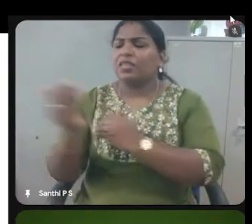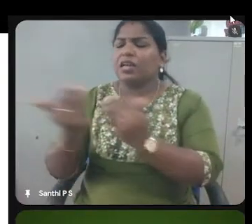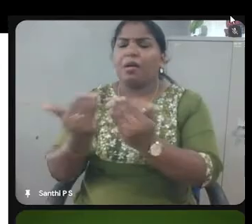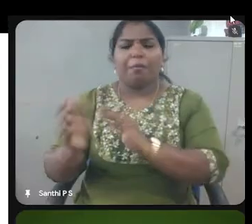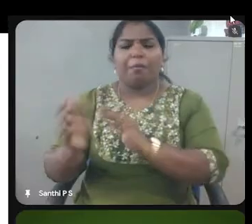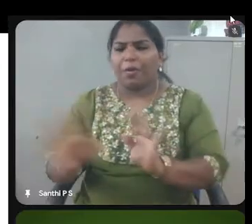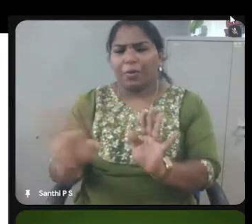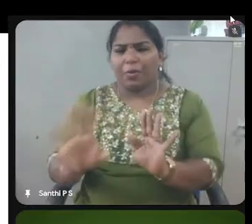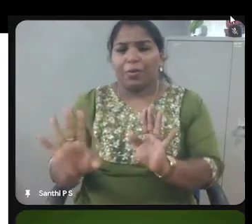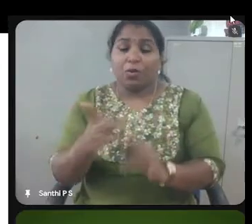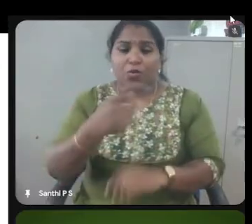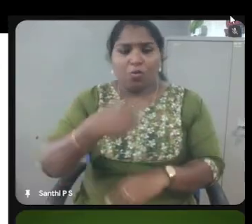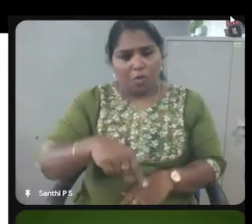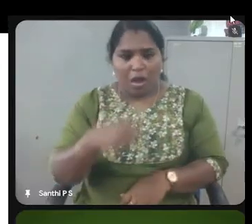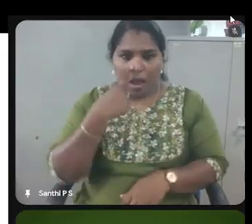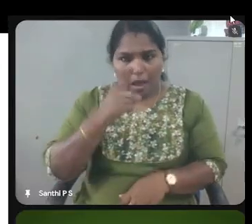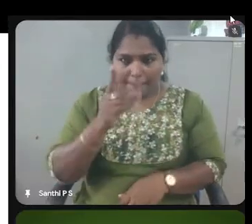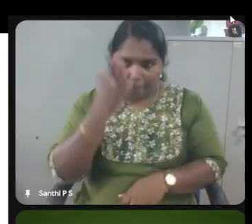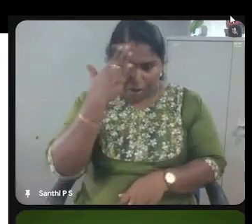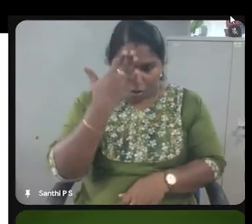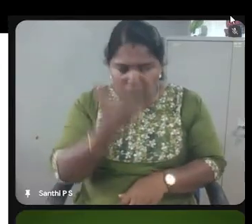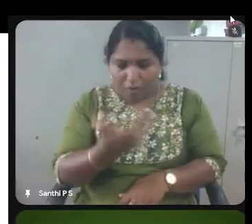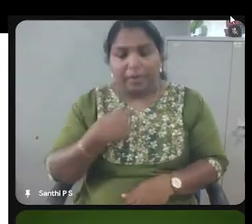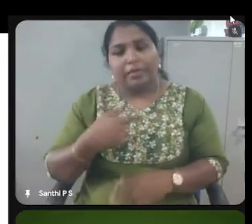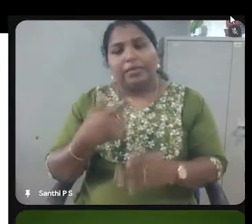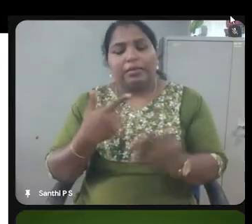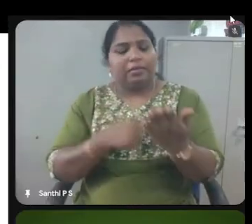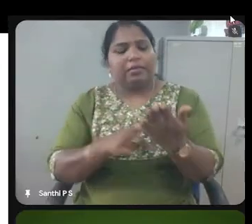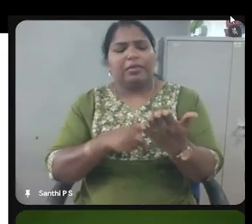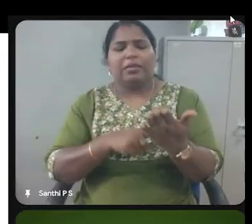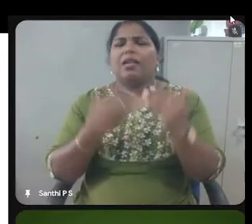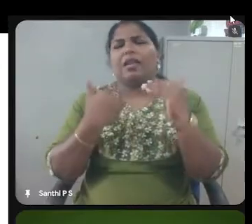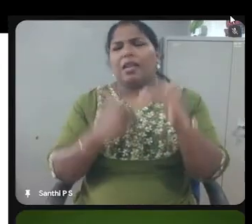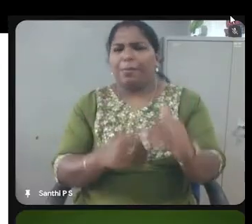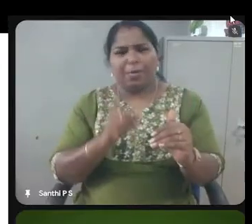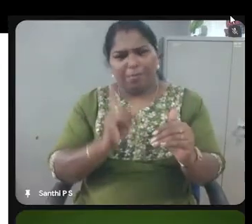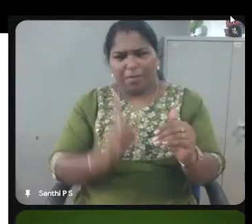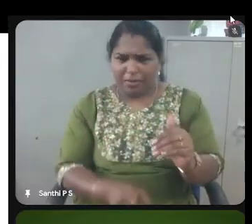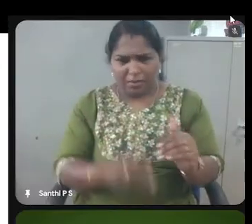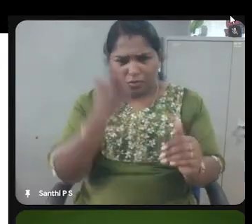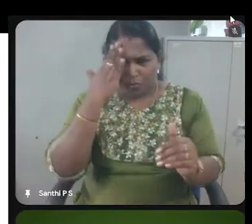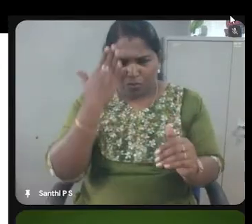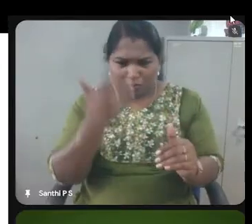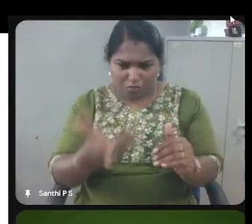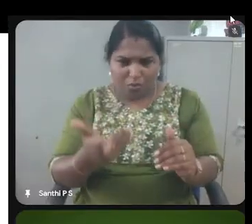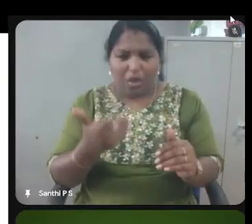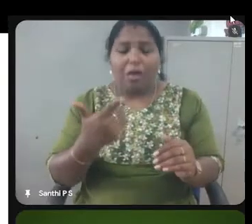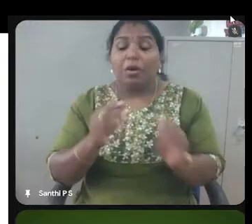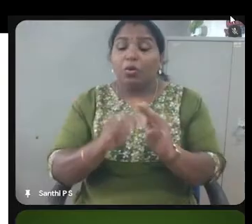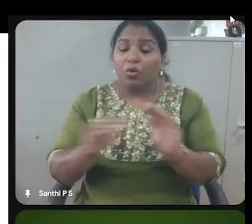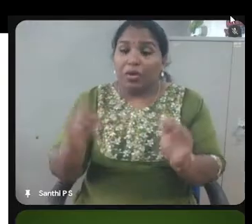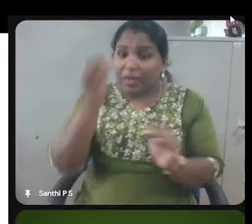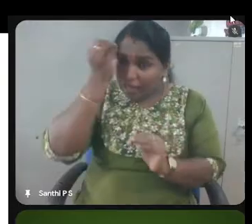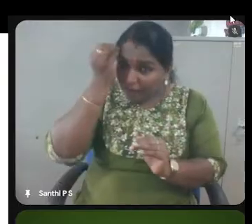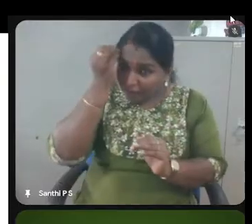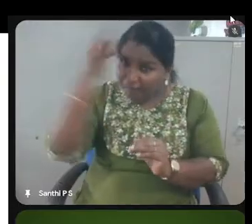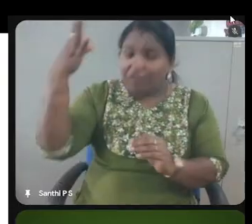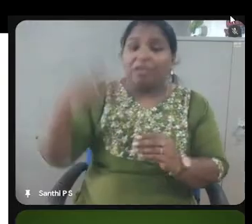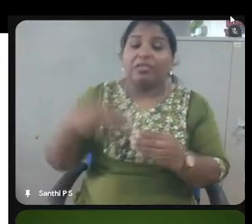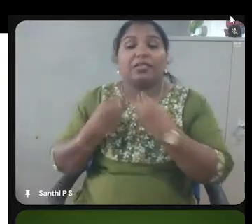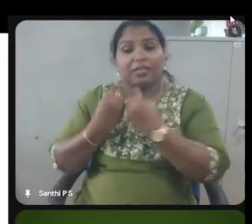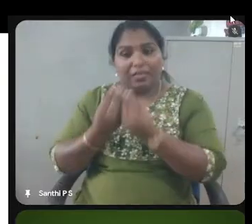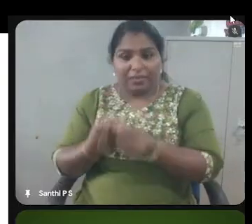മനസ്സിലായിട്ടുണ്ട്, സ്ക്രീൻ ടൈം ആവശ്യത്തിന് നമുക്ക് കൊടുത്താൽ മതി. അപ്പം നമുക്ക് ഈ കുട്ടികളെയും കൂടെ ഇതിനെപ്പറ്റി ബോധവൽക്കരണവും